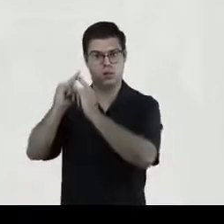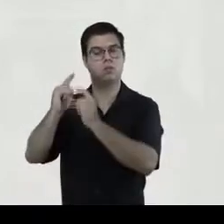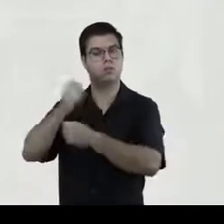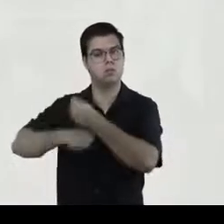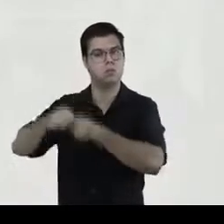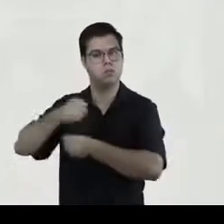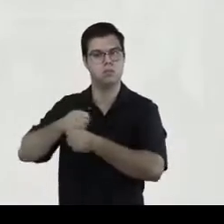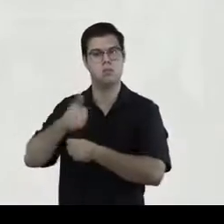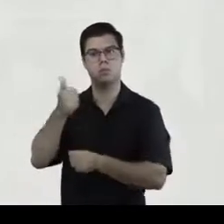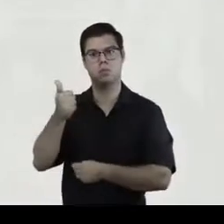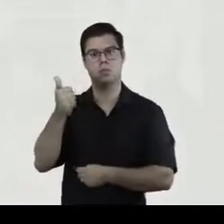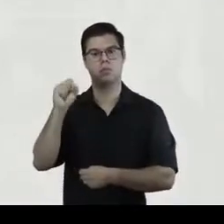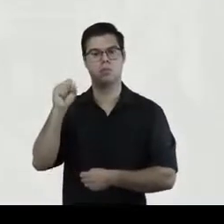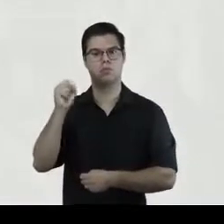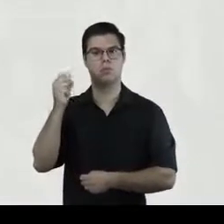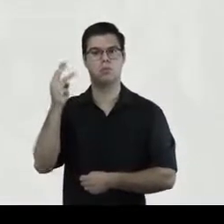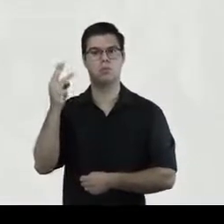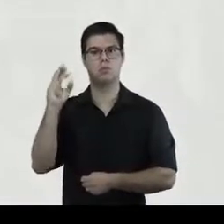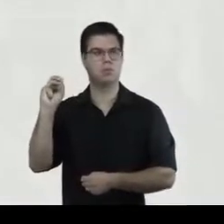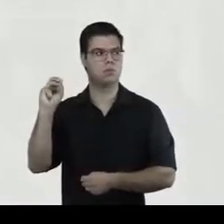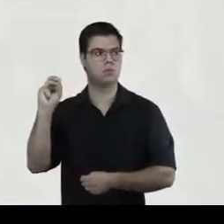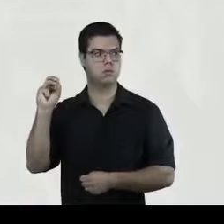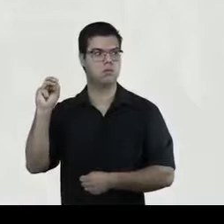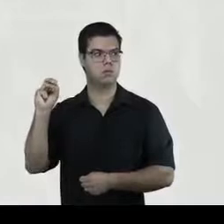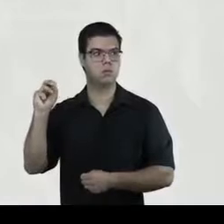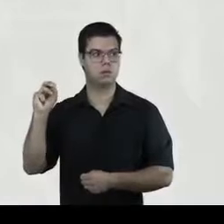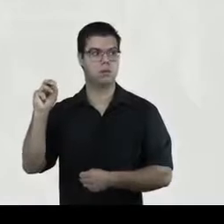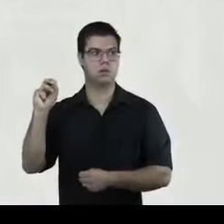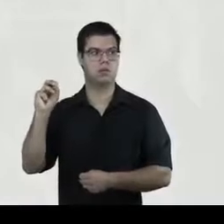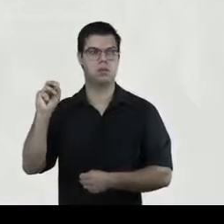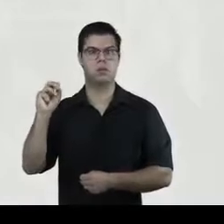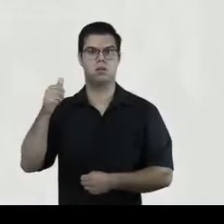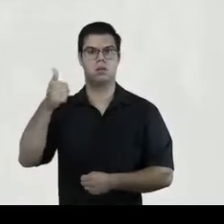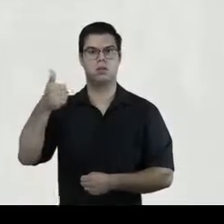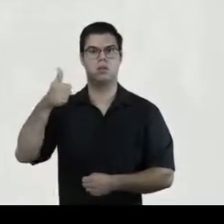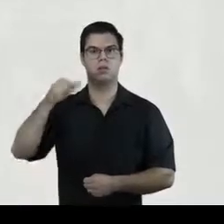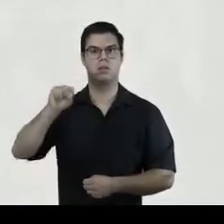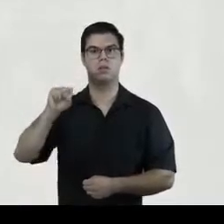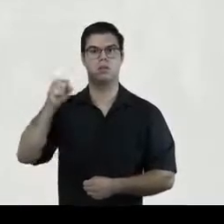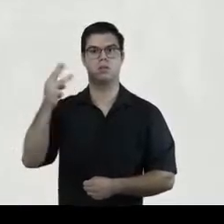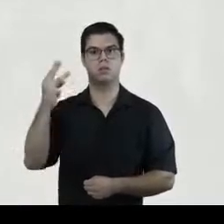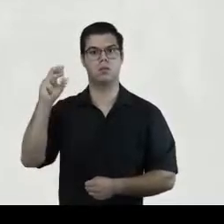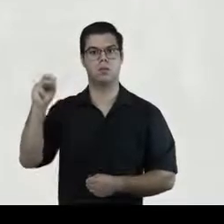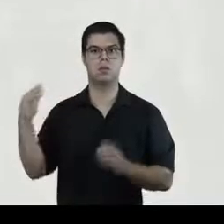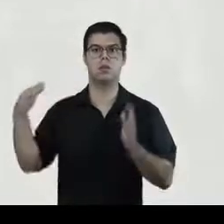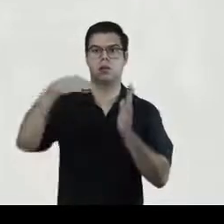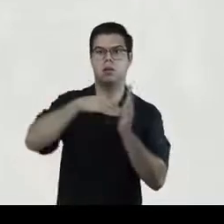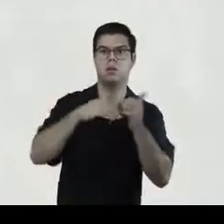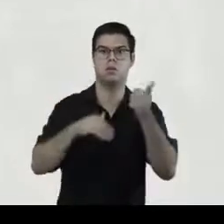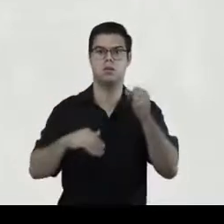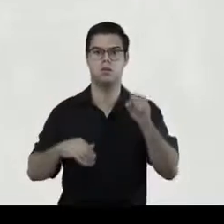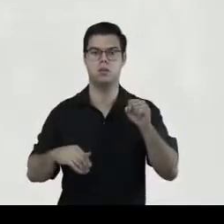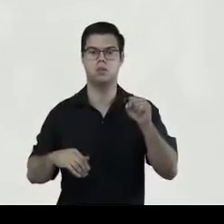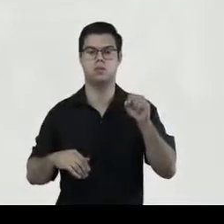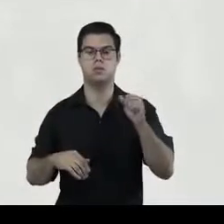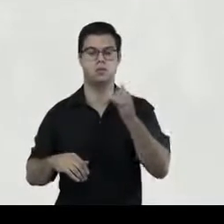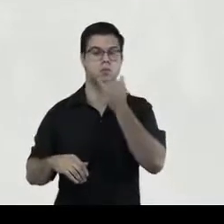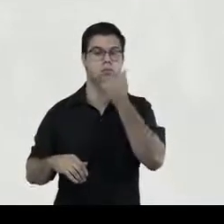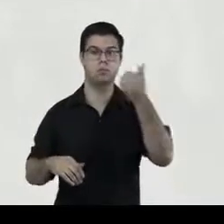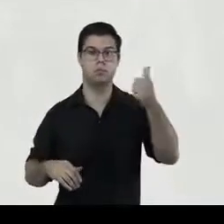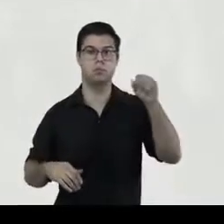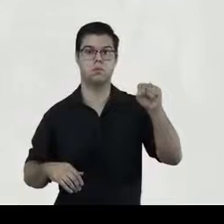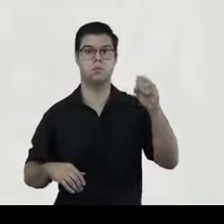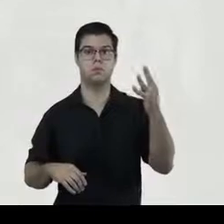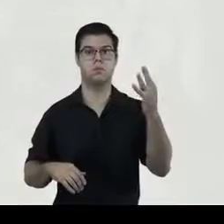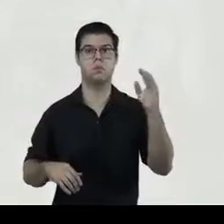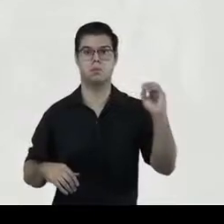On a utilisé un papier ancien, on a utilisé du matériel ancien, mais on n'a pas trouvé de matériel 16e siècle. Tout